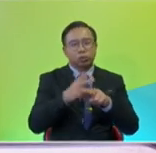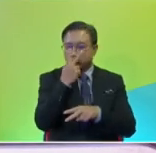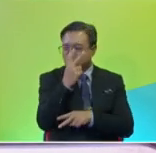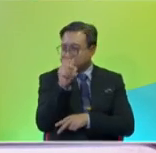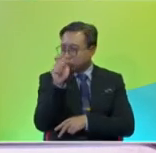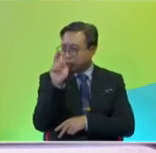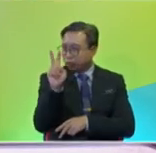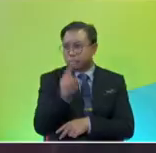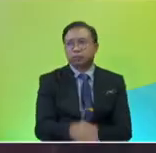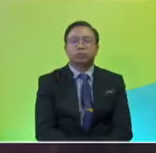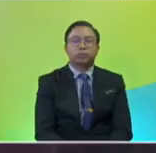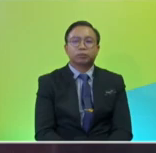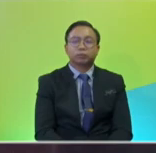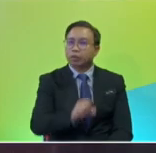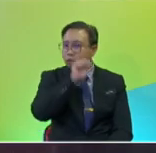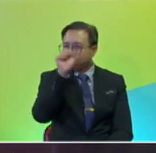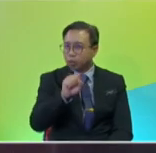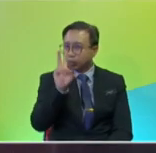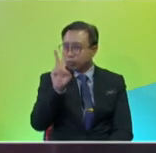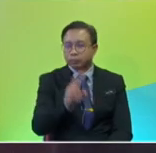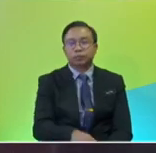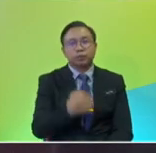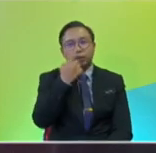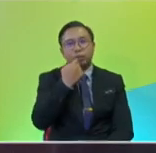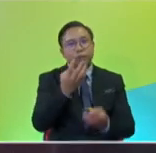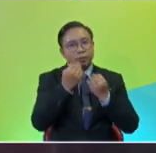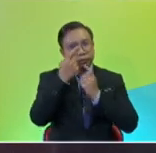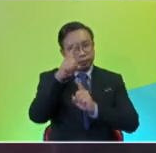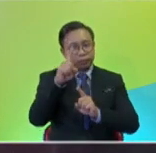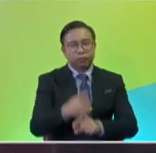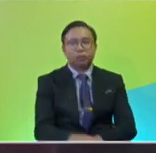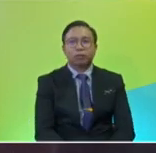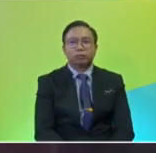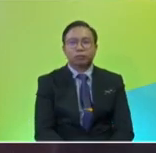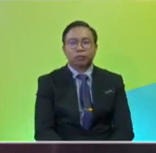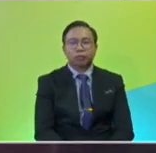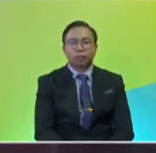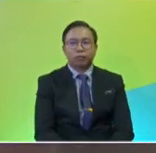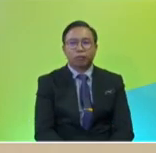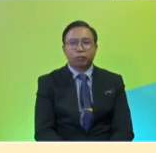televisyen. Soalan kedua. Siapa nak jawab? Angkat tangan.